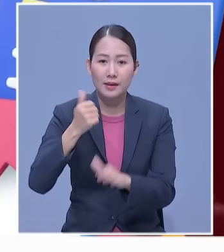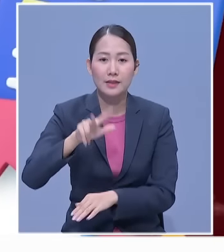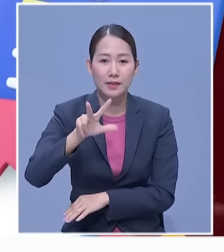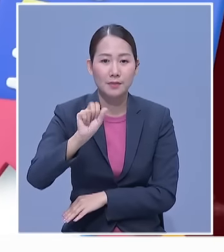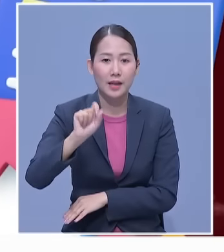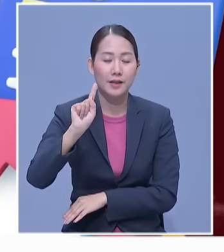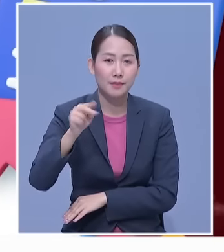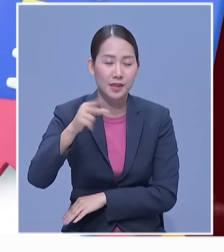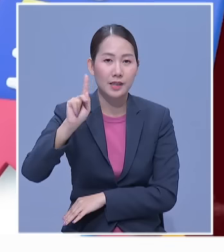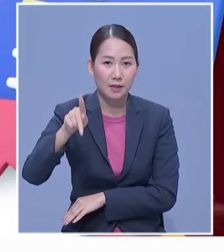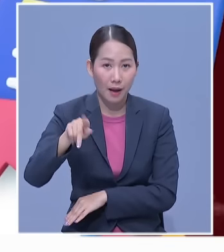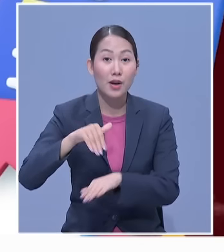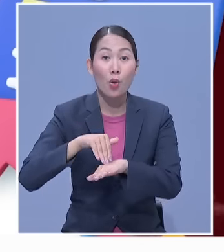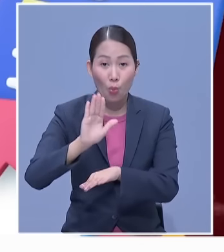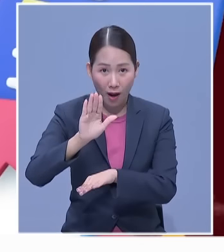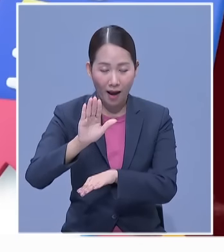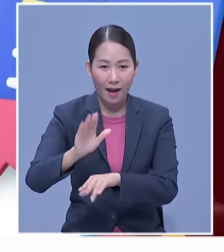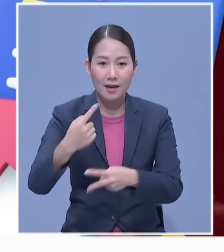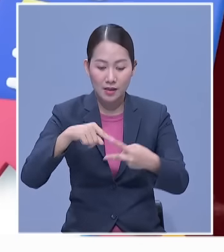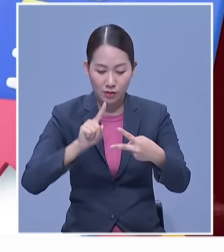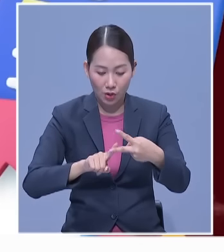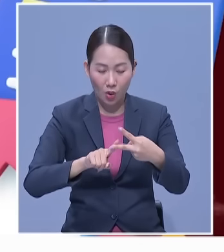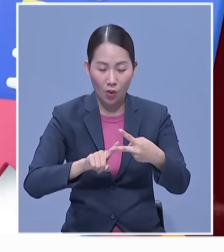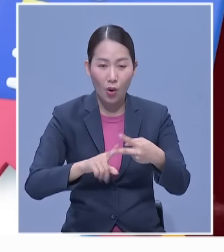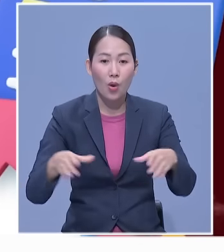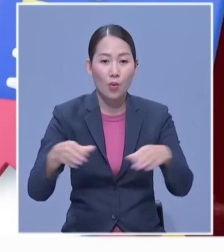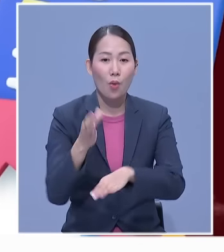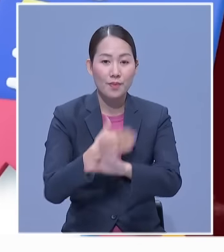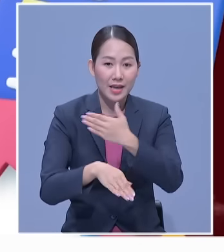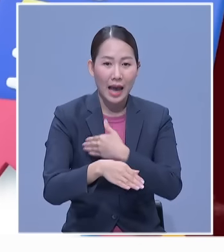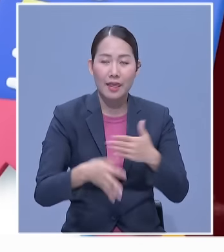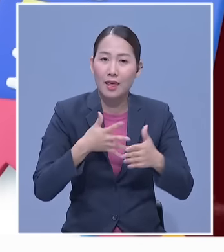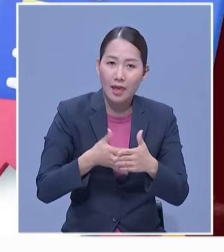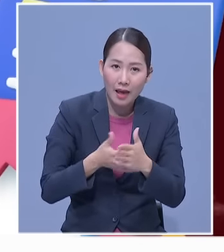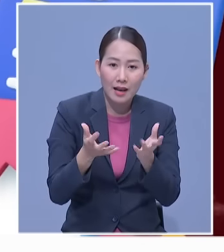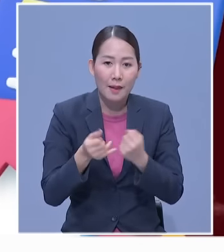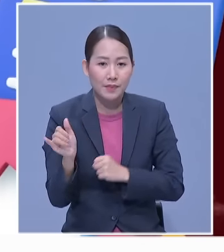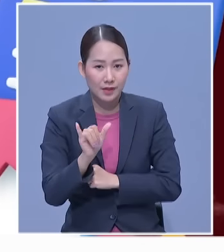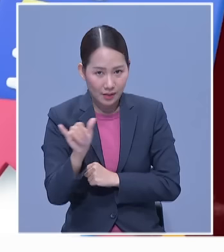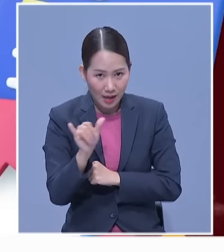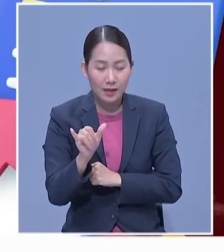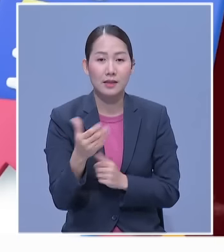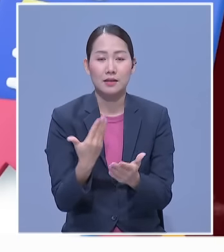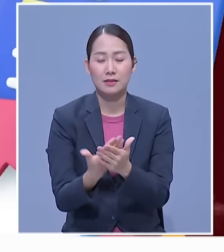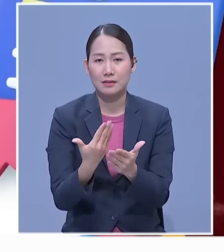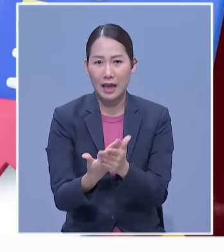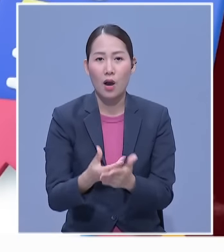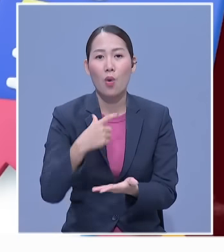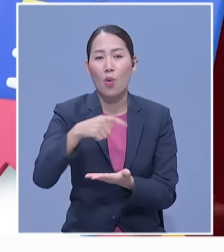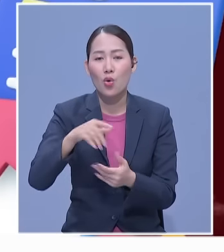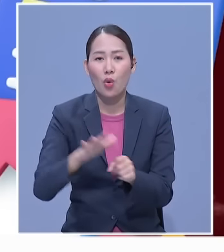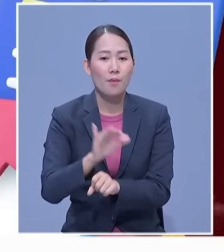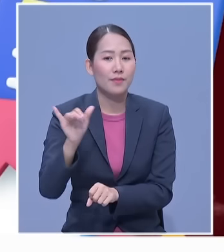51คนและมีกลุ่มผู้พิการตกค้างอีก4331คนโอนสำเร็จไปแล้ว